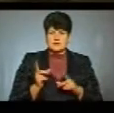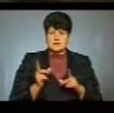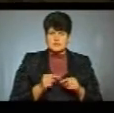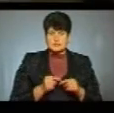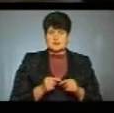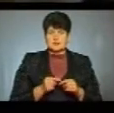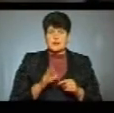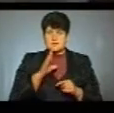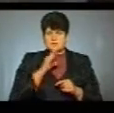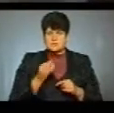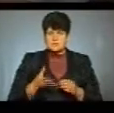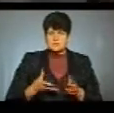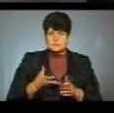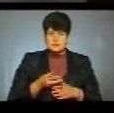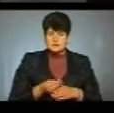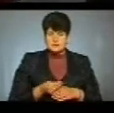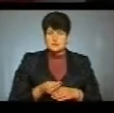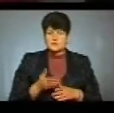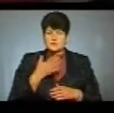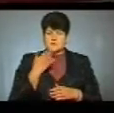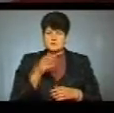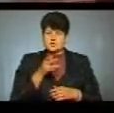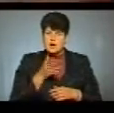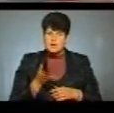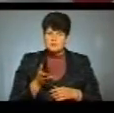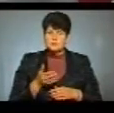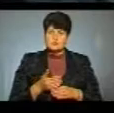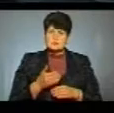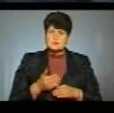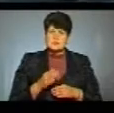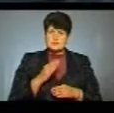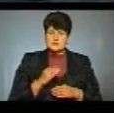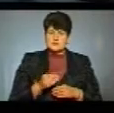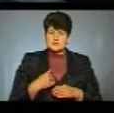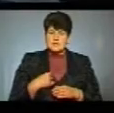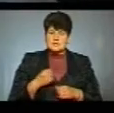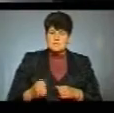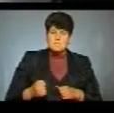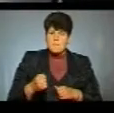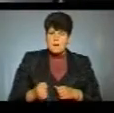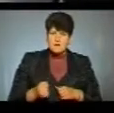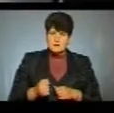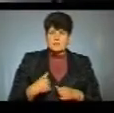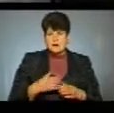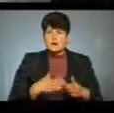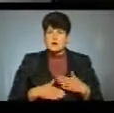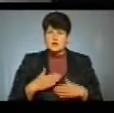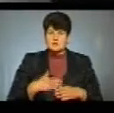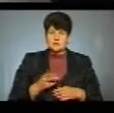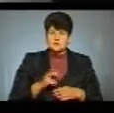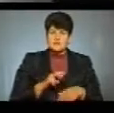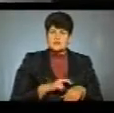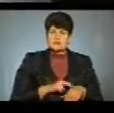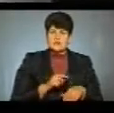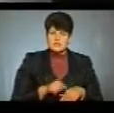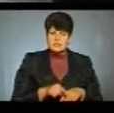чи маршрутку. І так, або нема часу, або запізнили на маршрутку. Я з палкою ходжу, а я рада, щоб прийти до лікаря,